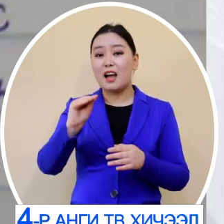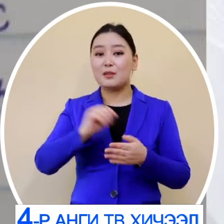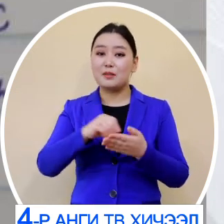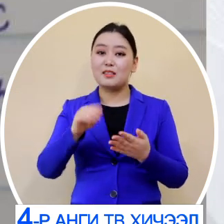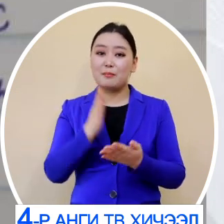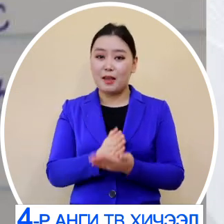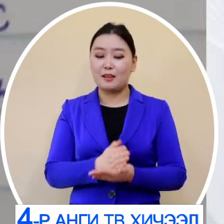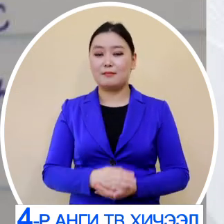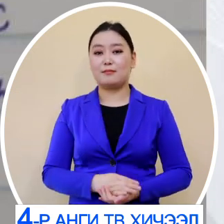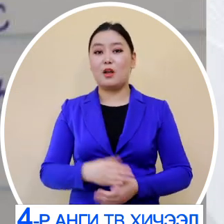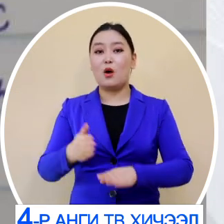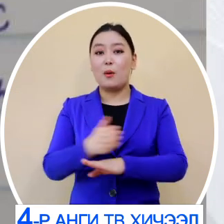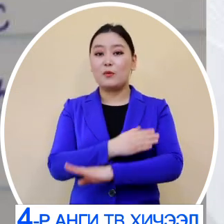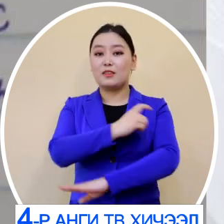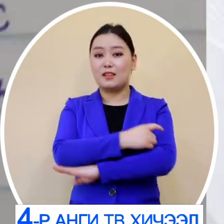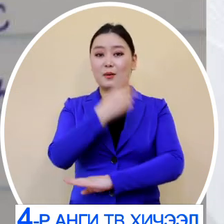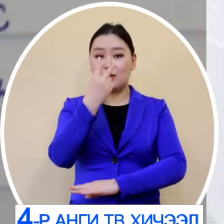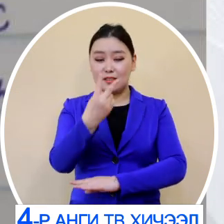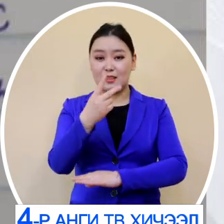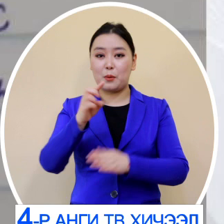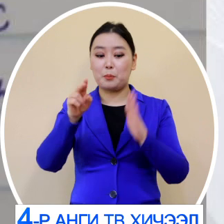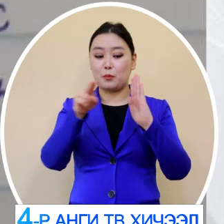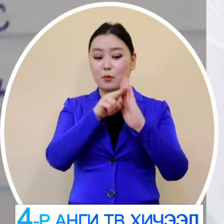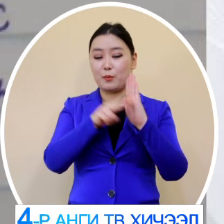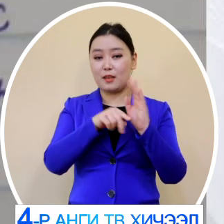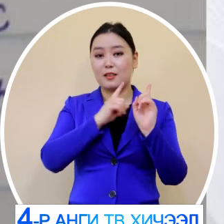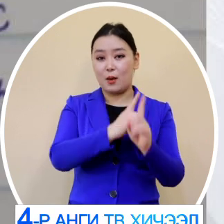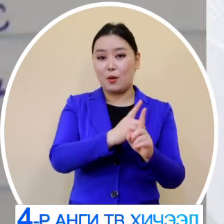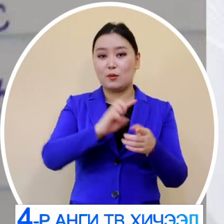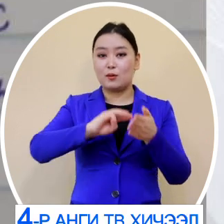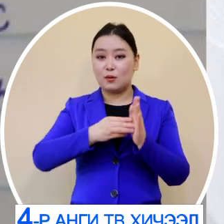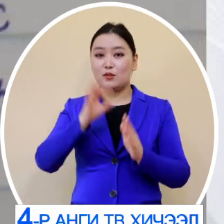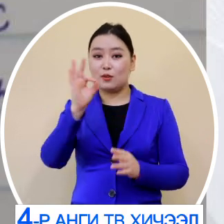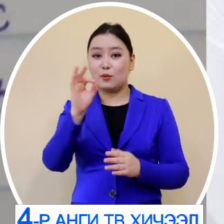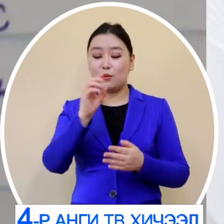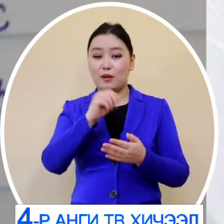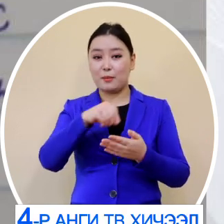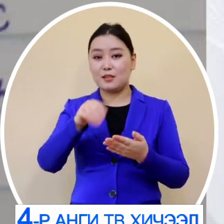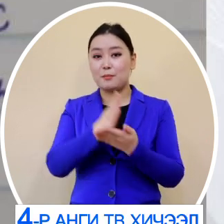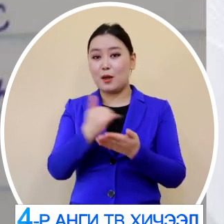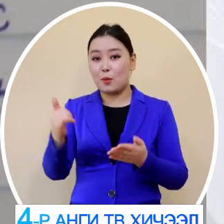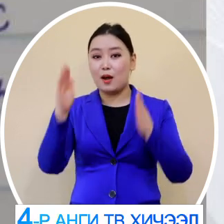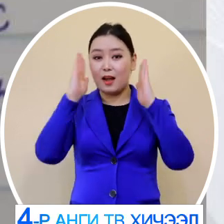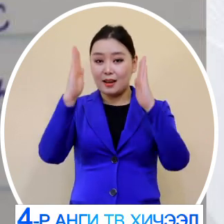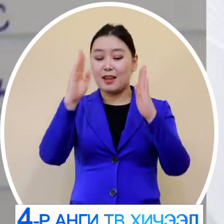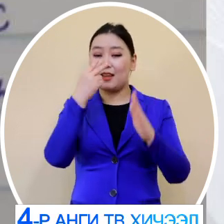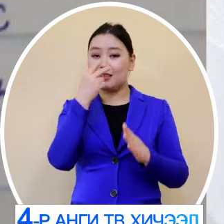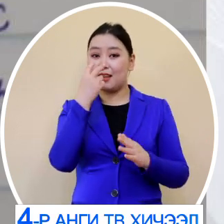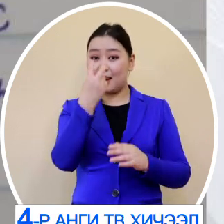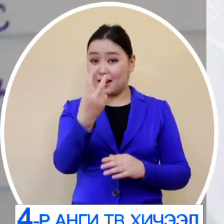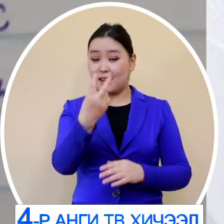бэ? Бидний өмнөх хичээл дээр үзсэн шиг бүтцийн дагуу төлөвлөгөөгөө зөв бичиж чадсан эсгийг анхааралтай ажиглаж